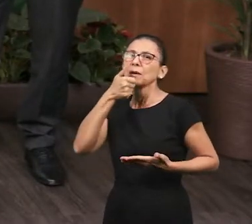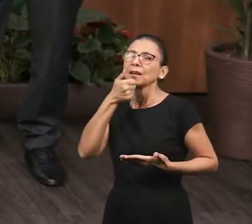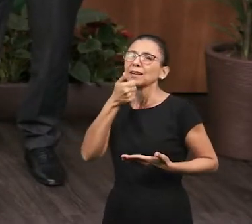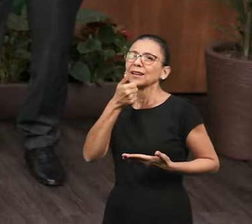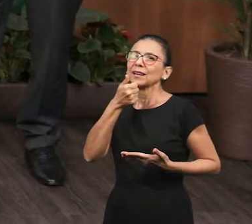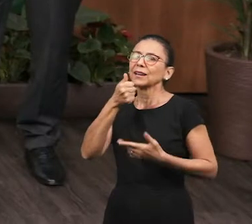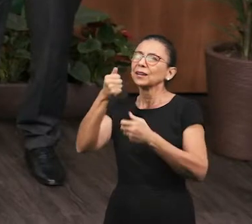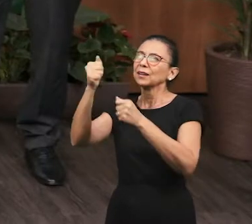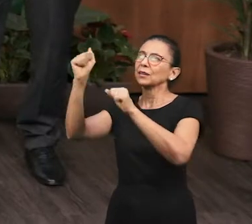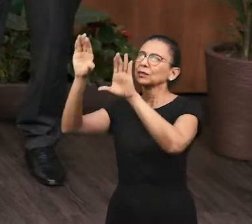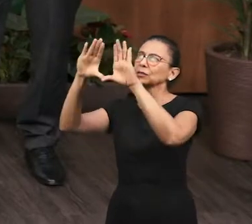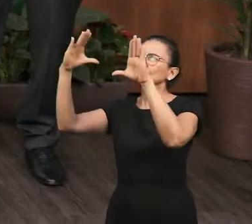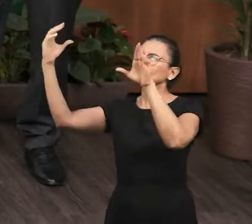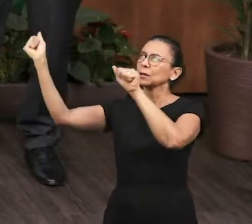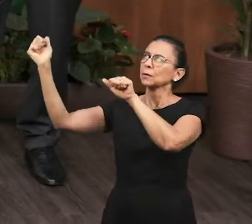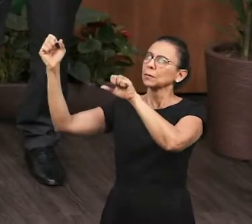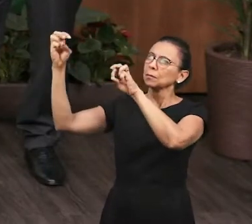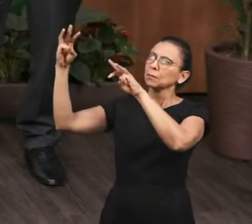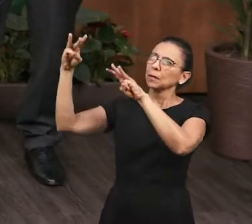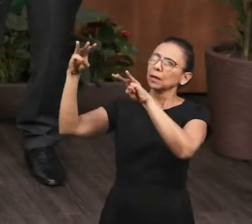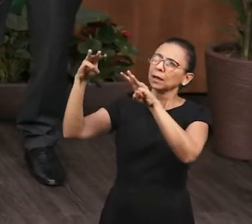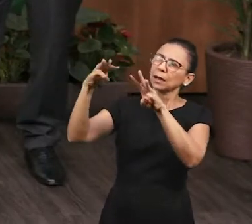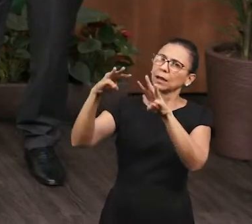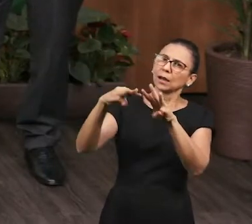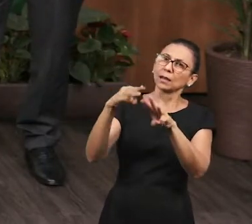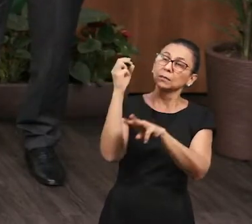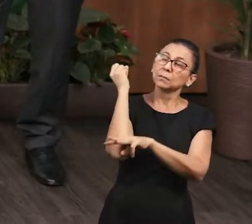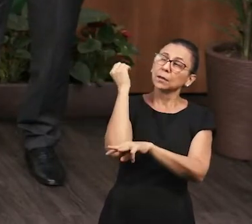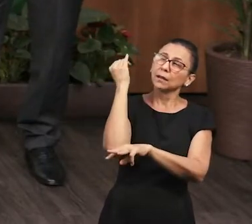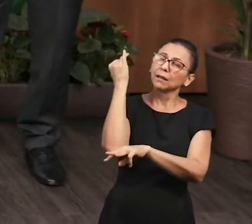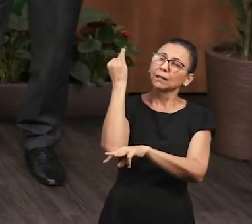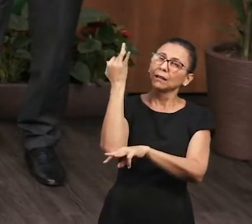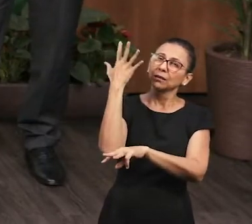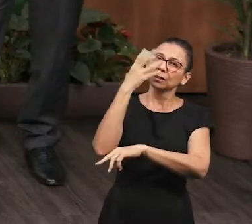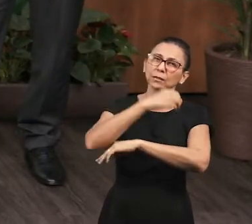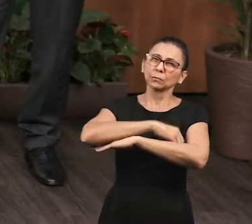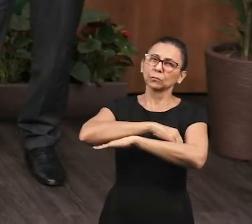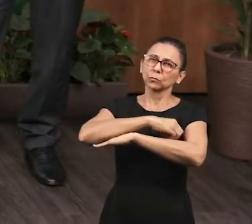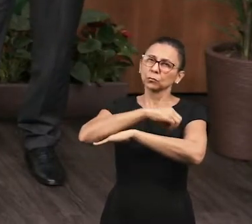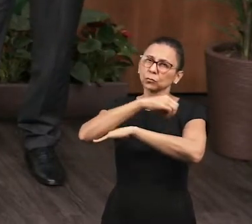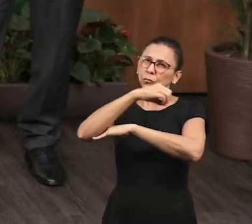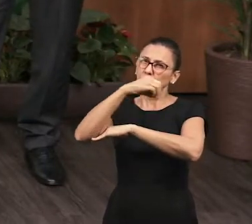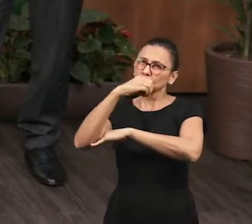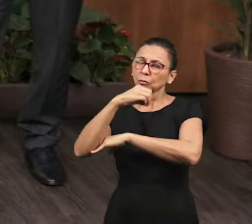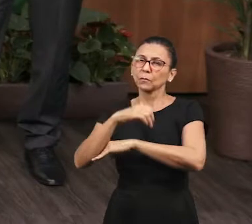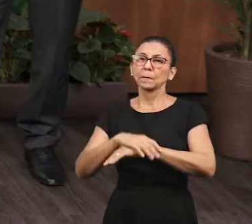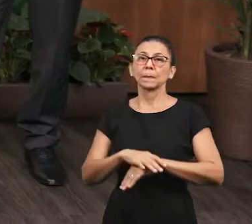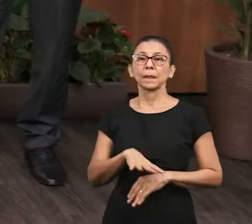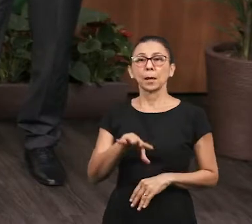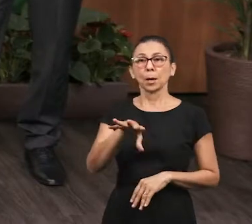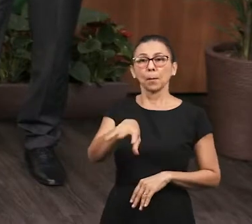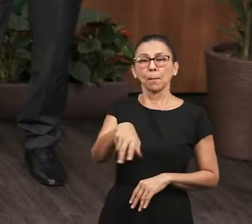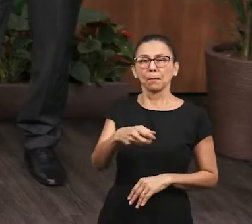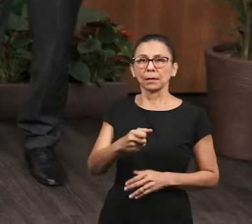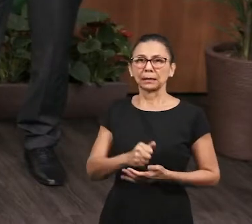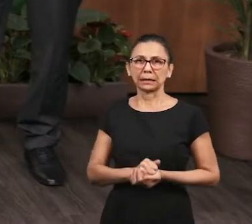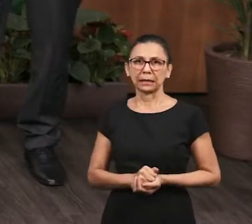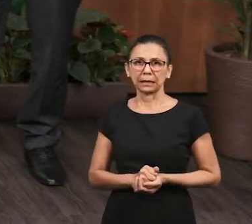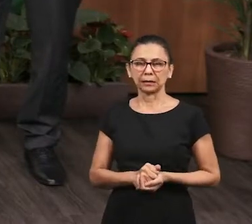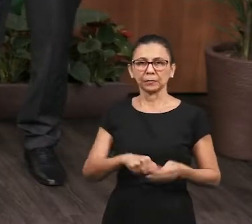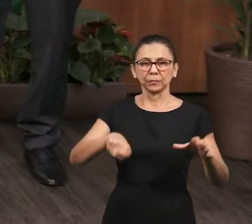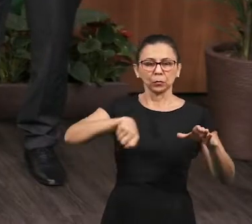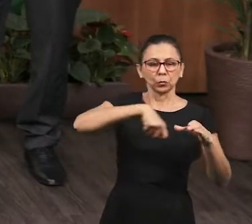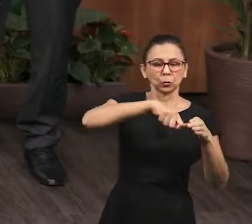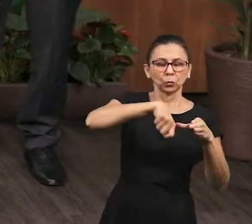сходил на рассвете, чтобы они могли питаться, они готовили его, они могли печь,